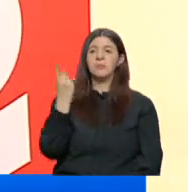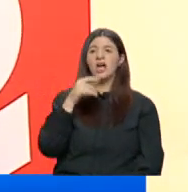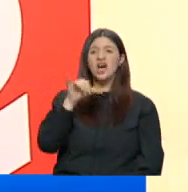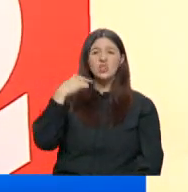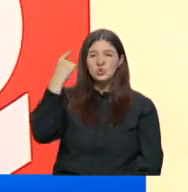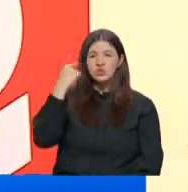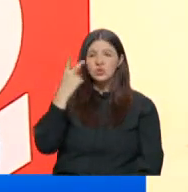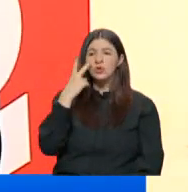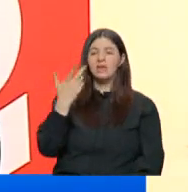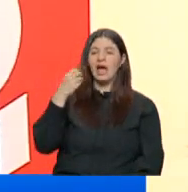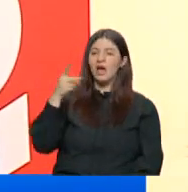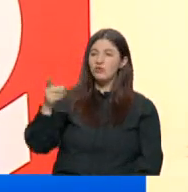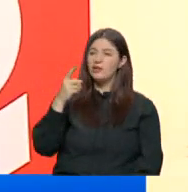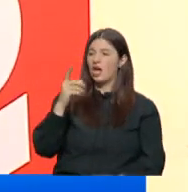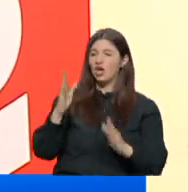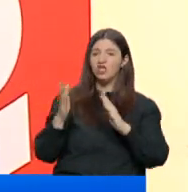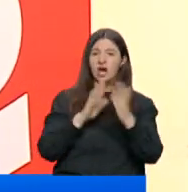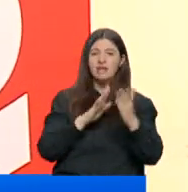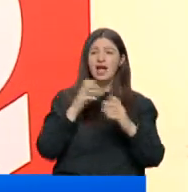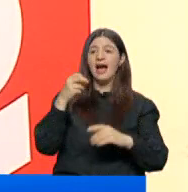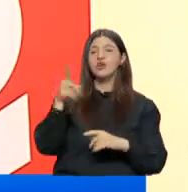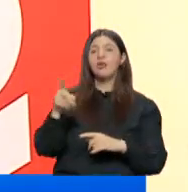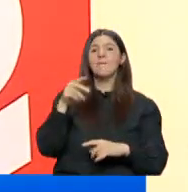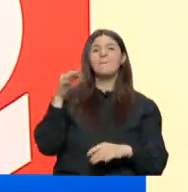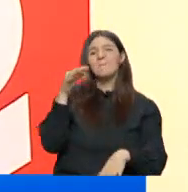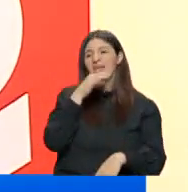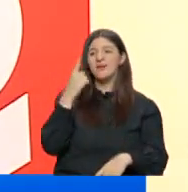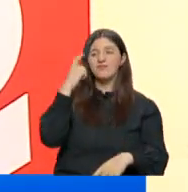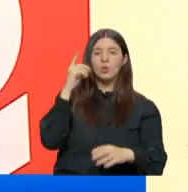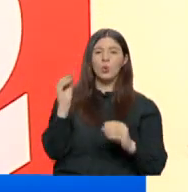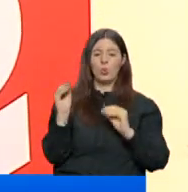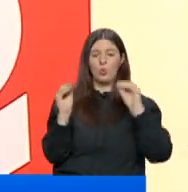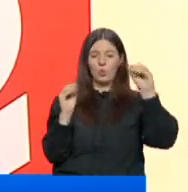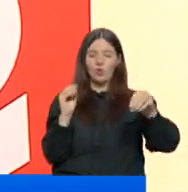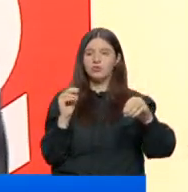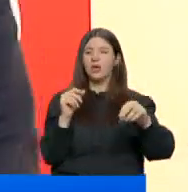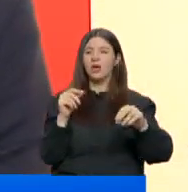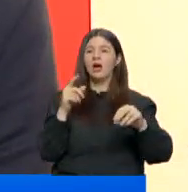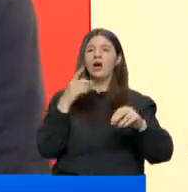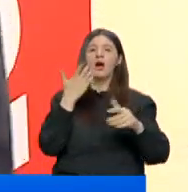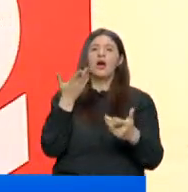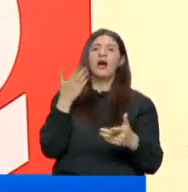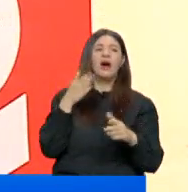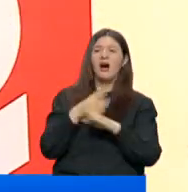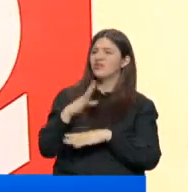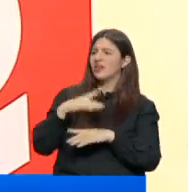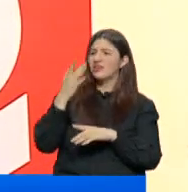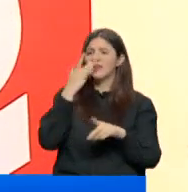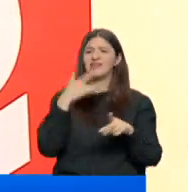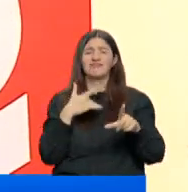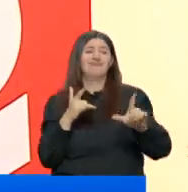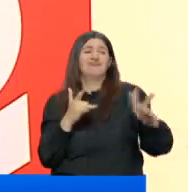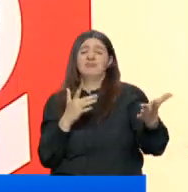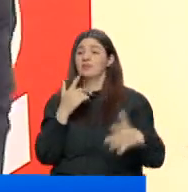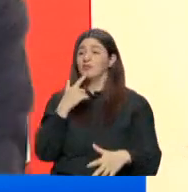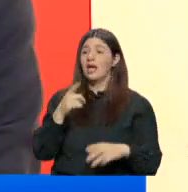aynı düşüncelerde yani Tayyip Erdoğan'ın karşısına Tayyip Erdoğan'a benzer bir figürü koyduğunuzda halk aslı varken sahtesini tercih etmeye gerek yok dedi